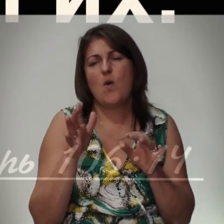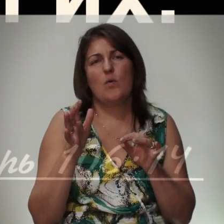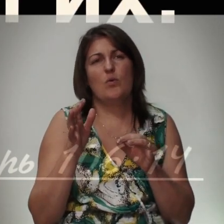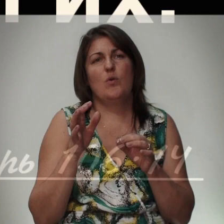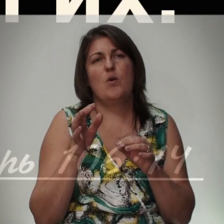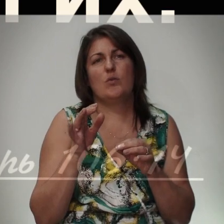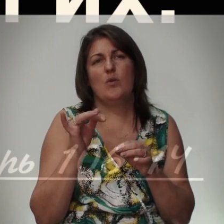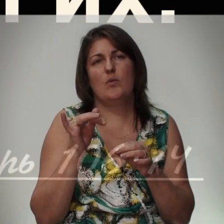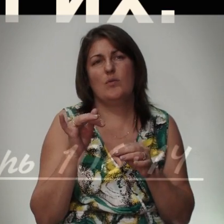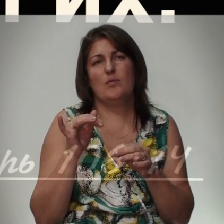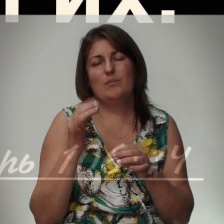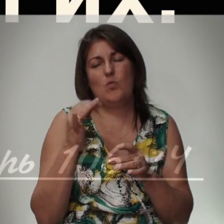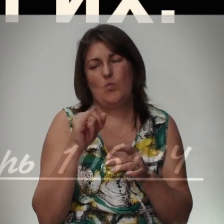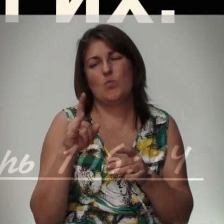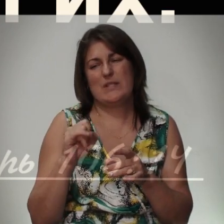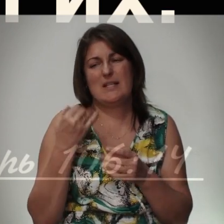Их